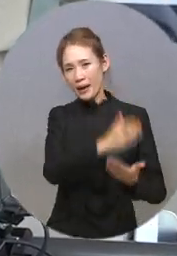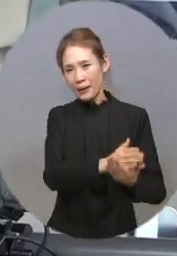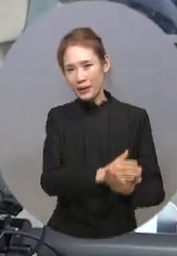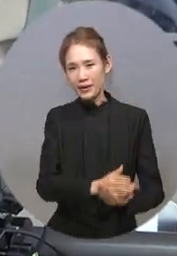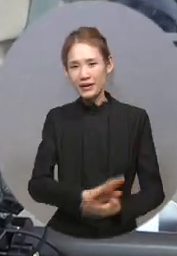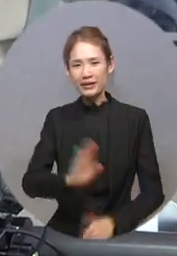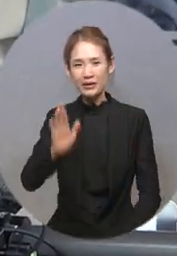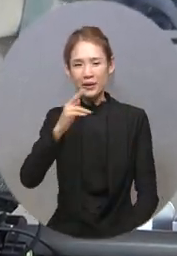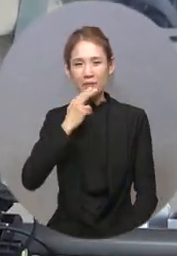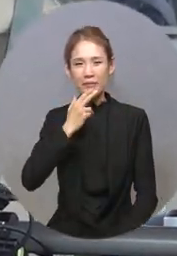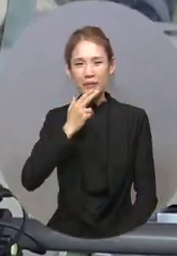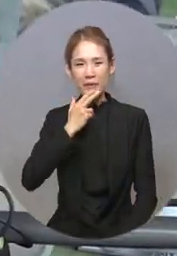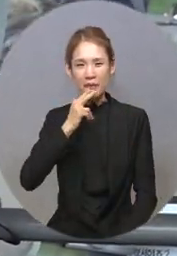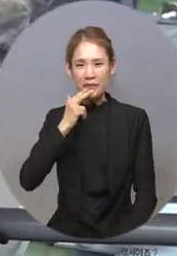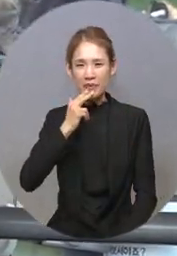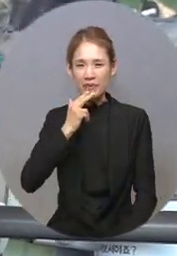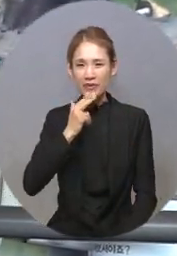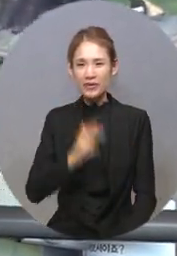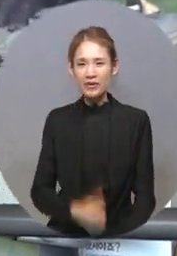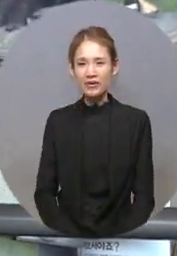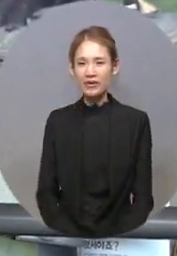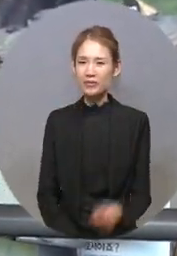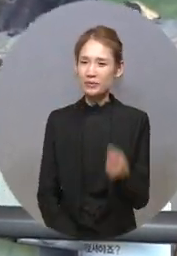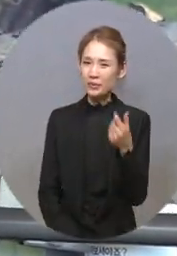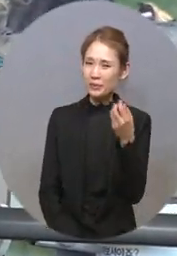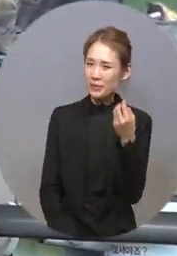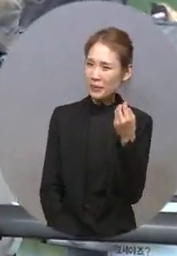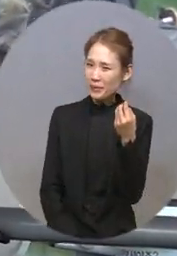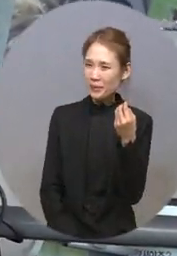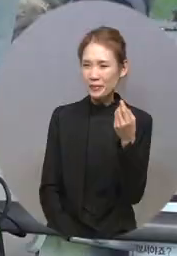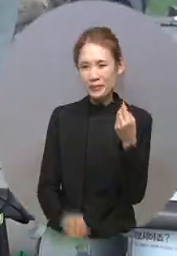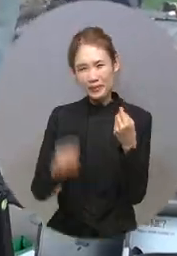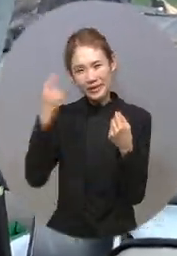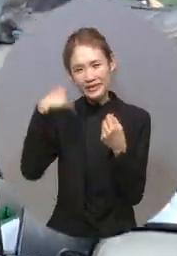없어요? 아, 내가 뭔가 묘한 그런